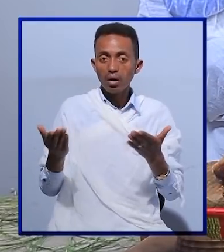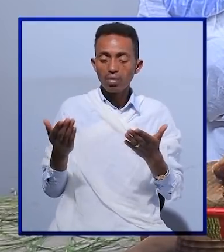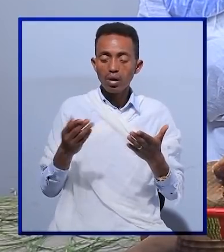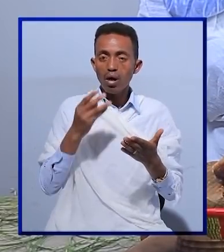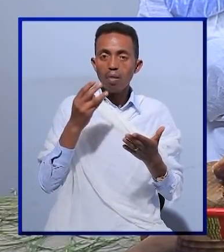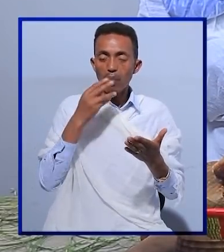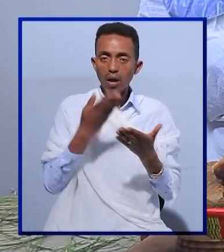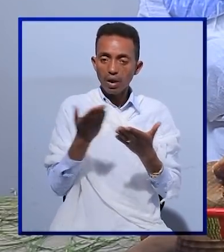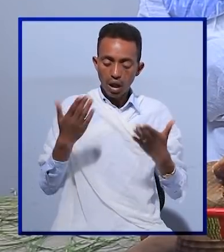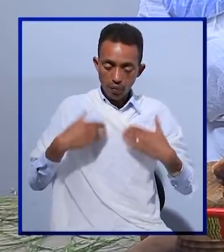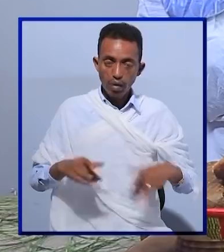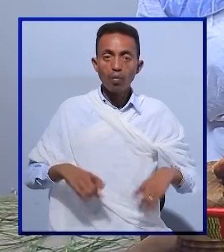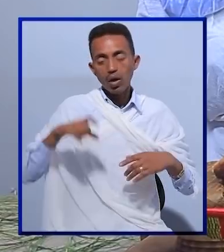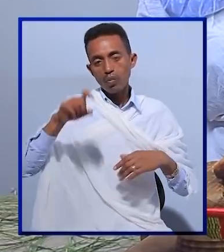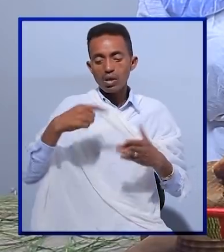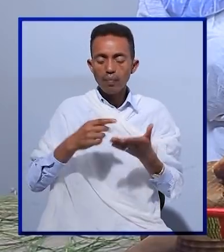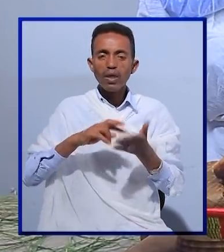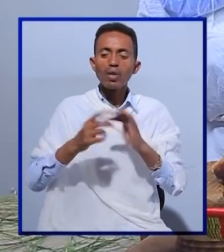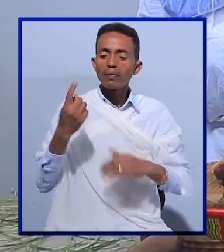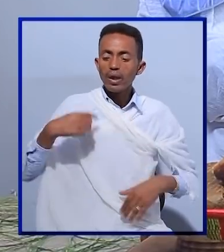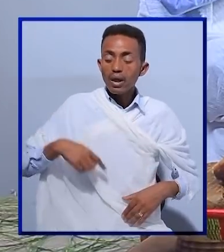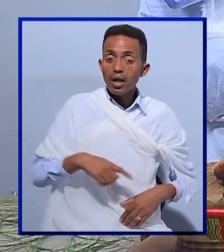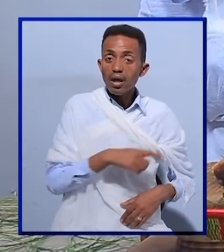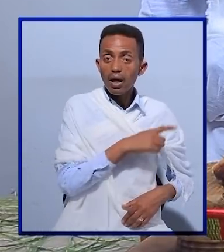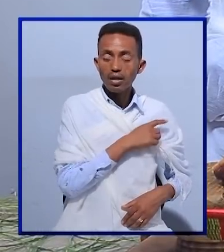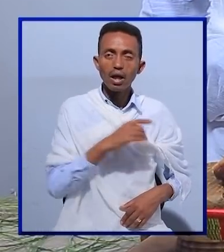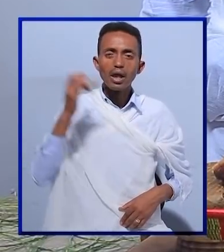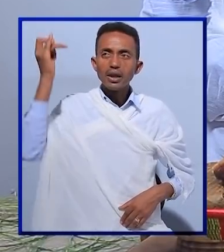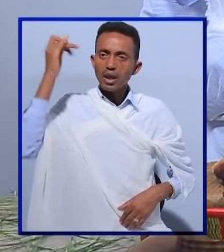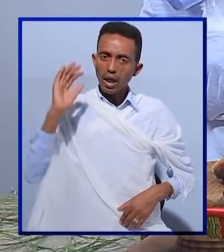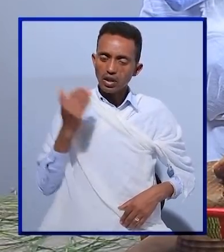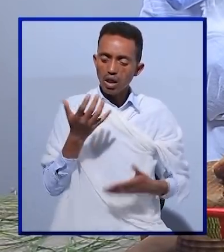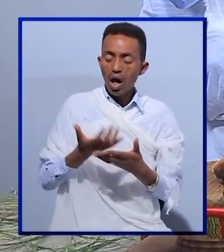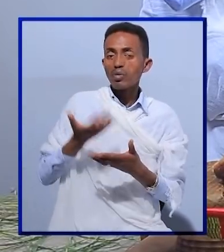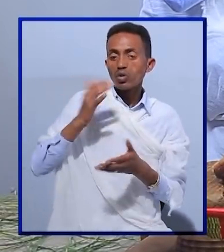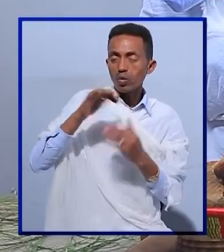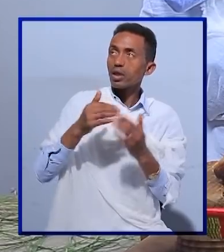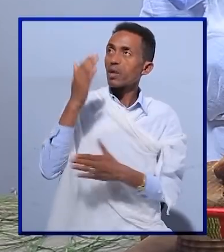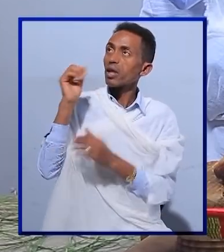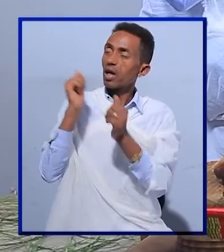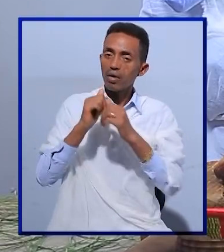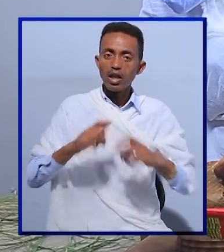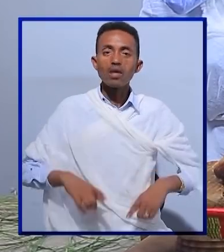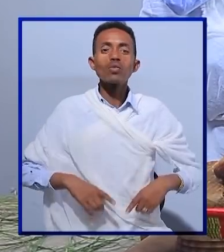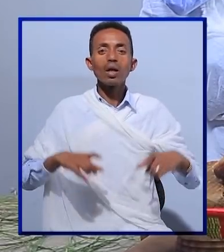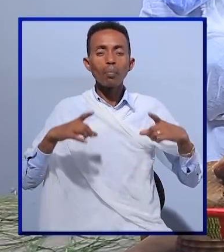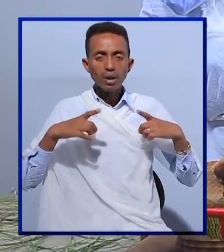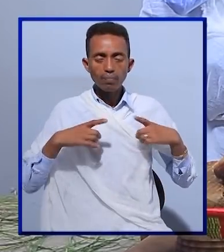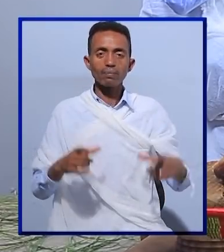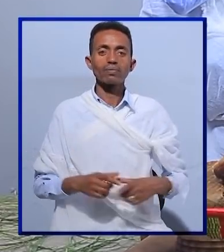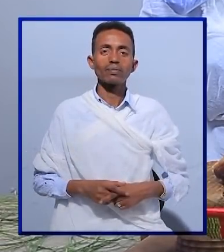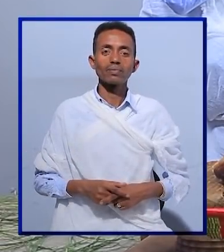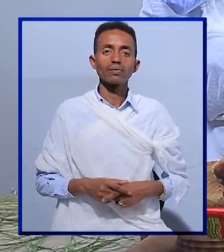መልካም ስብእናን ተላብሰን መኖር አለብን። ግን ይሄ ማለት የኛን ጸጋችንን ሀብታችንን ከእግዚአብሔር ጋር ያለንን